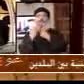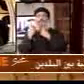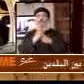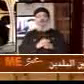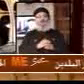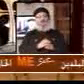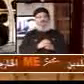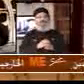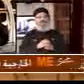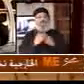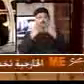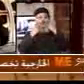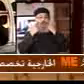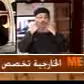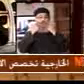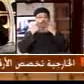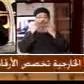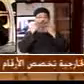كم عندك من الدموع